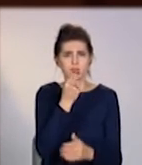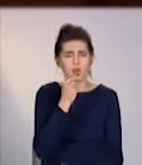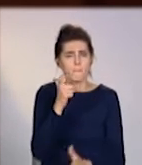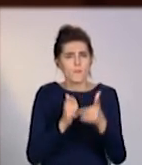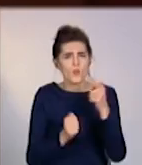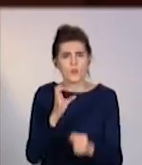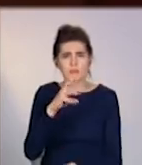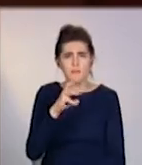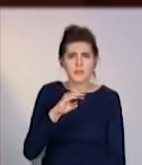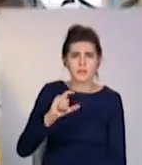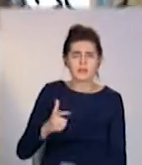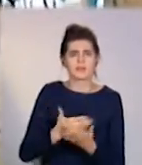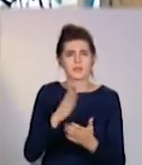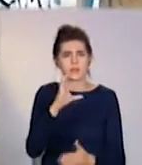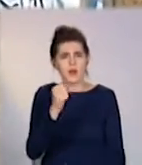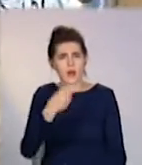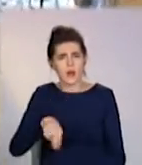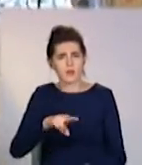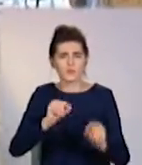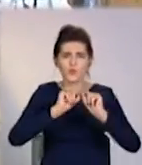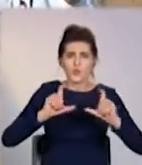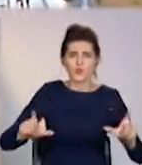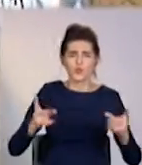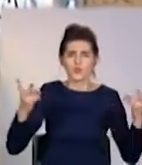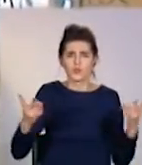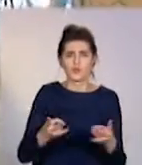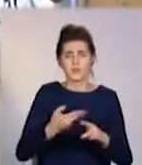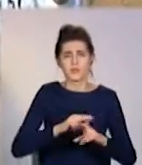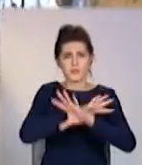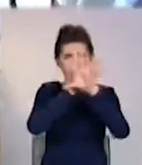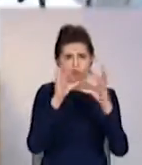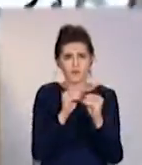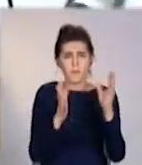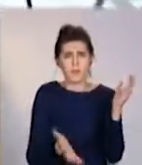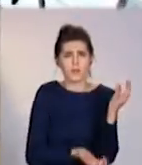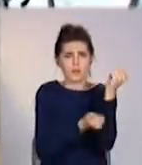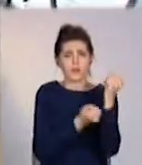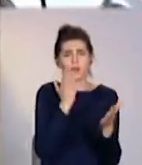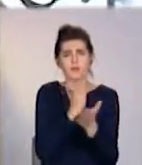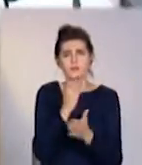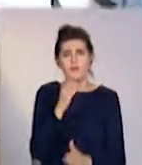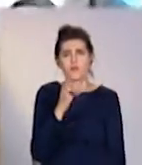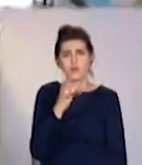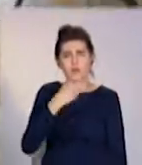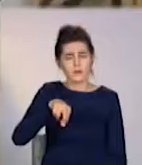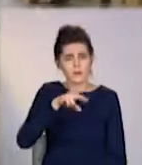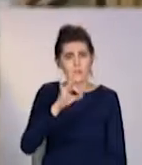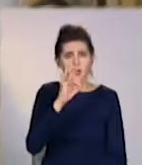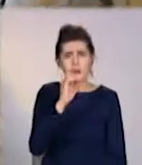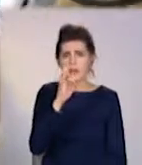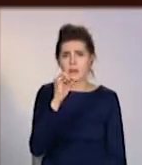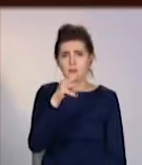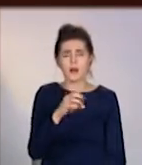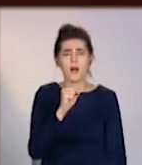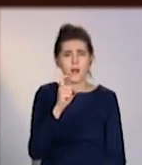в сад, в школу. Найбільшою підтримкою для Касьяненко є допомога фонду Ріната Ахметова.